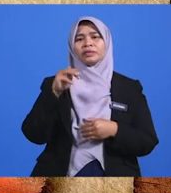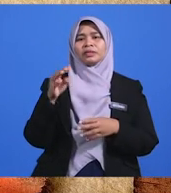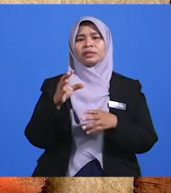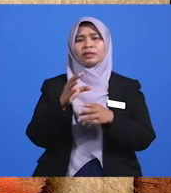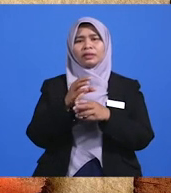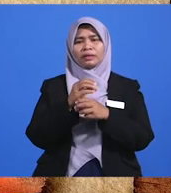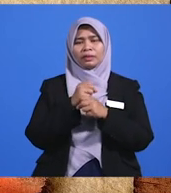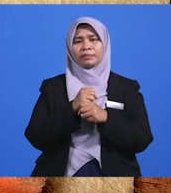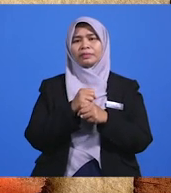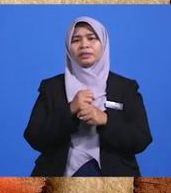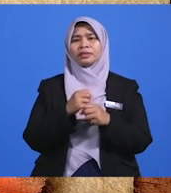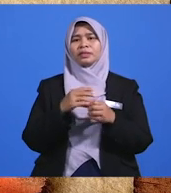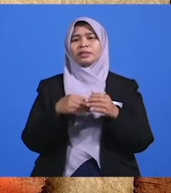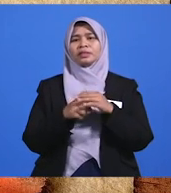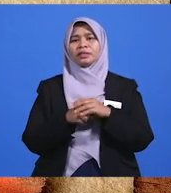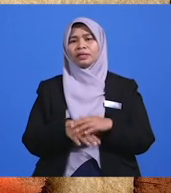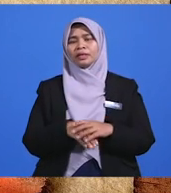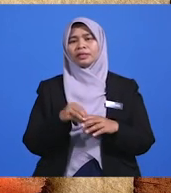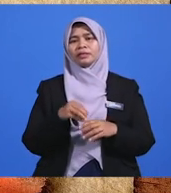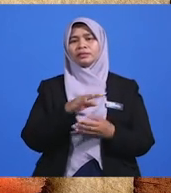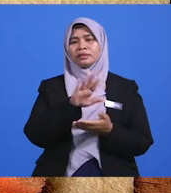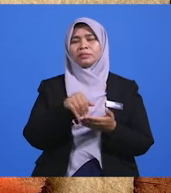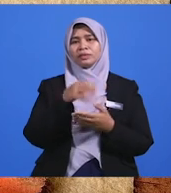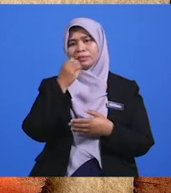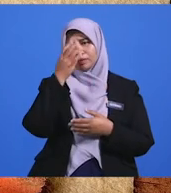informasi dan maklumat yang cikgu telah ajar sebentar tadi.